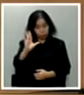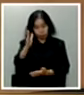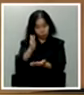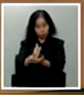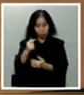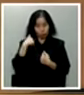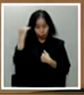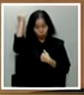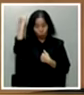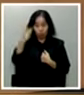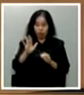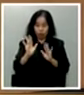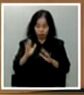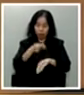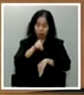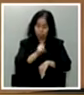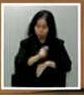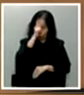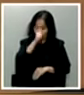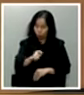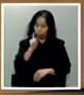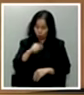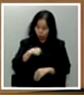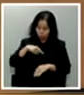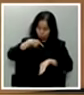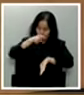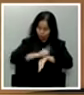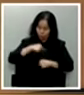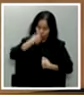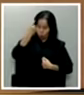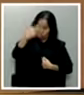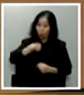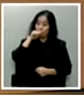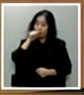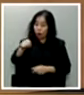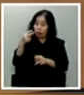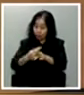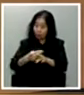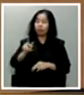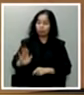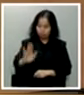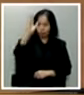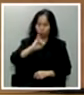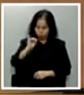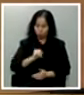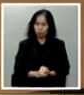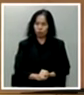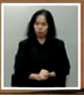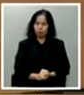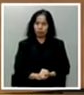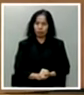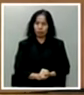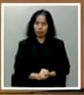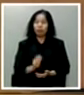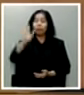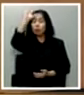เราเป็นผู้ใหญ่กันนะเดี๋ยวผมเรียนด้วยความเคารพว่าผมอยากให้สภาเรามีวินัยฮะ ท่านประธานครับผมยกมือประท้วงครับ ประท้ว